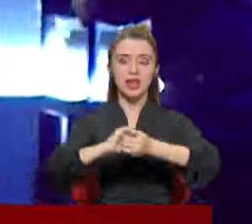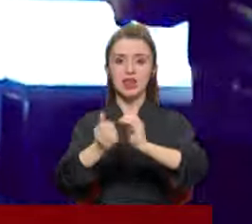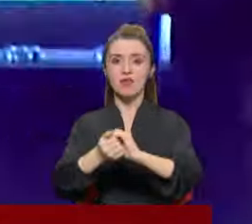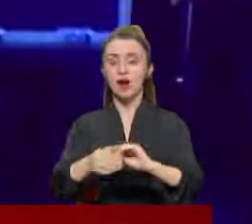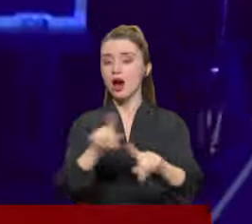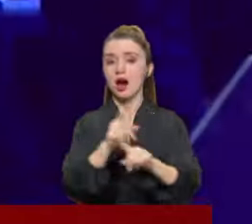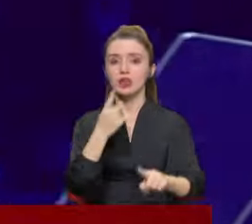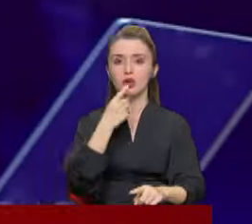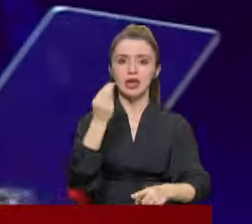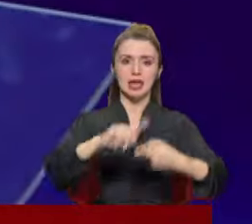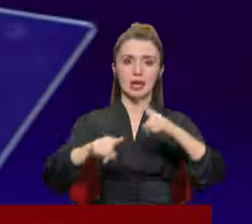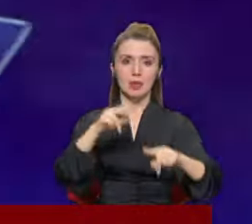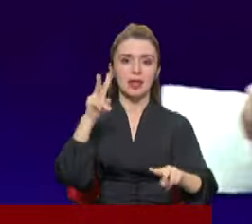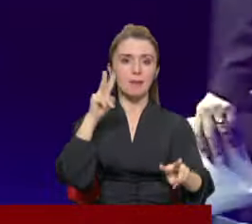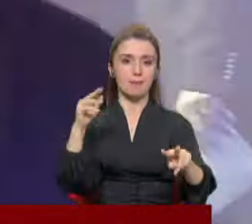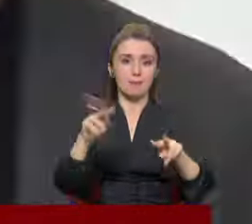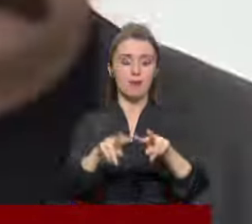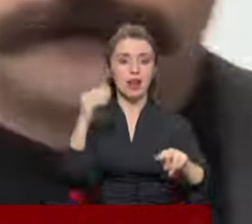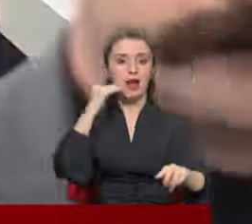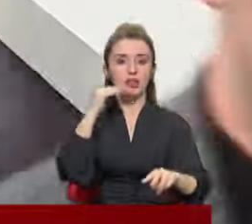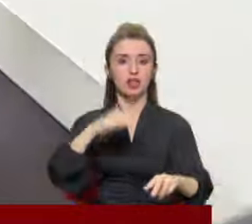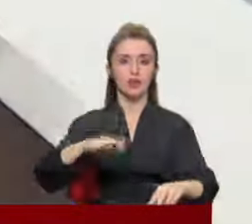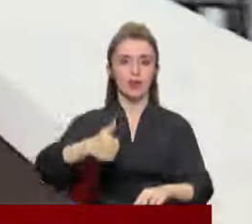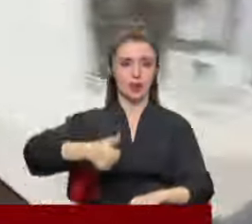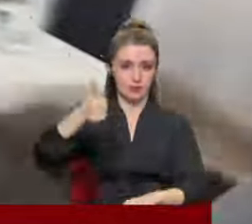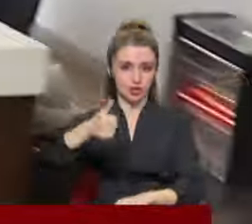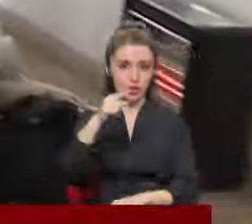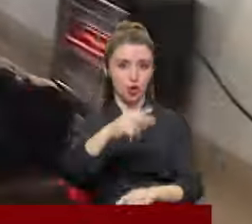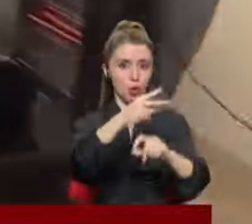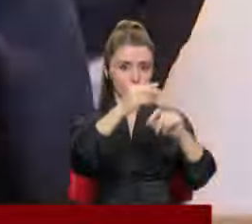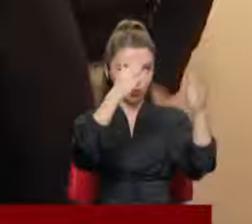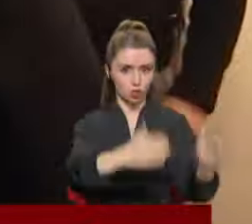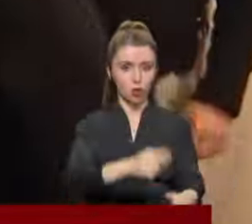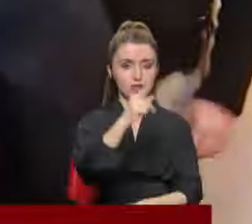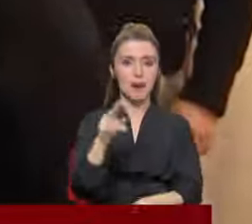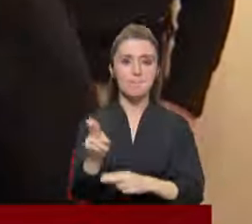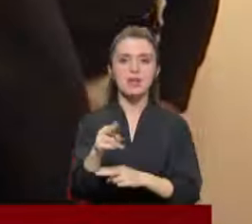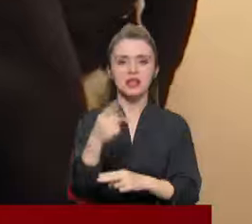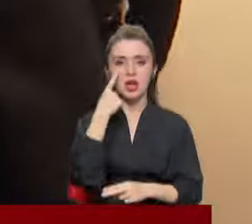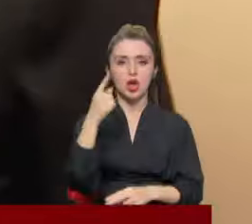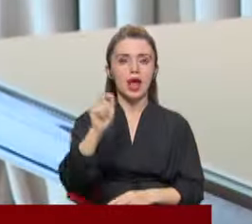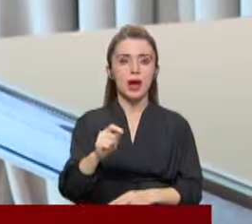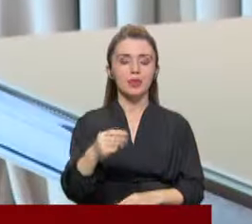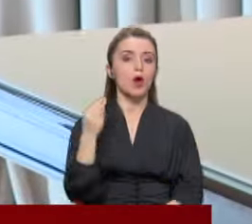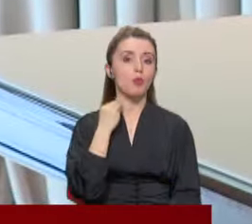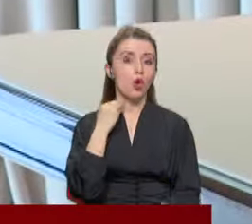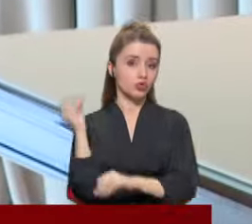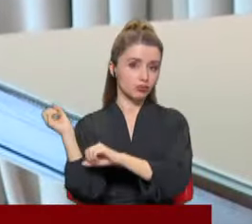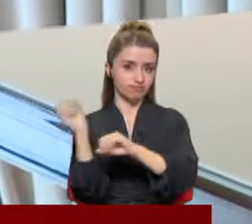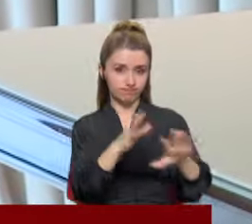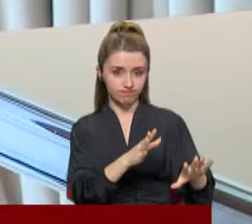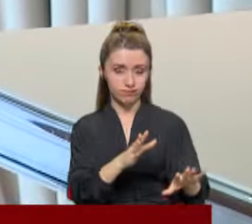kapıyı kapatan İYİ Parti lideri Akşener, CHP Genel Başkanı Özgür Özel'in Balıkesir özelinde yaptığı borç